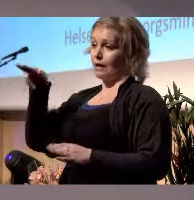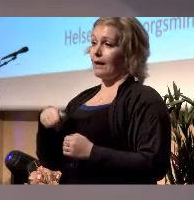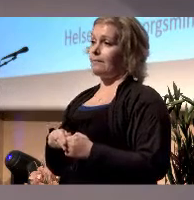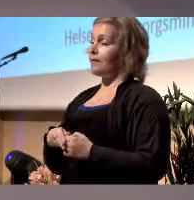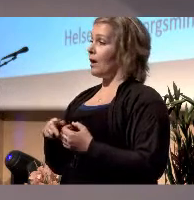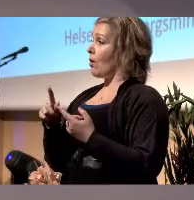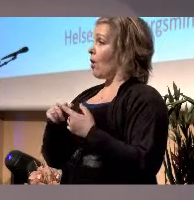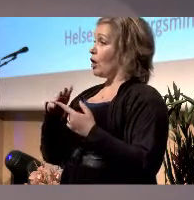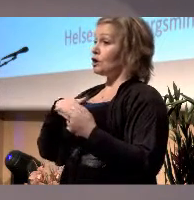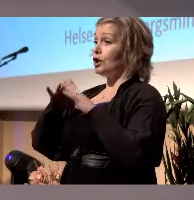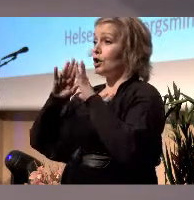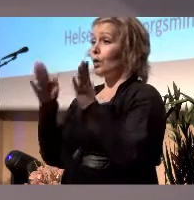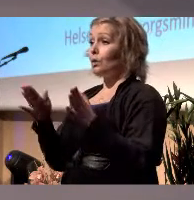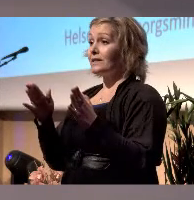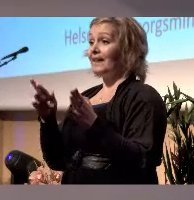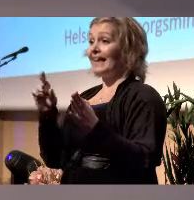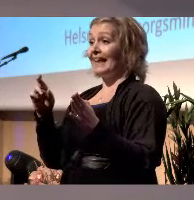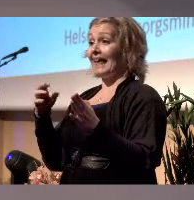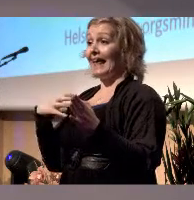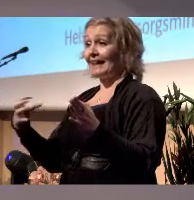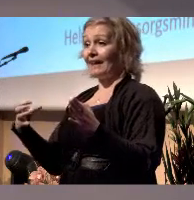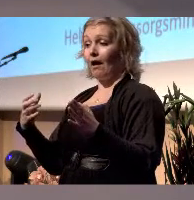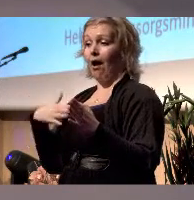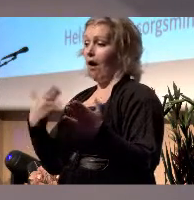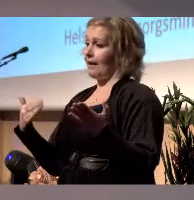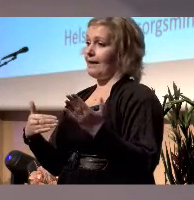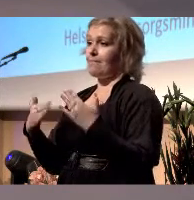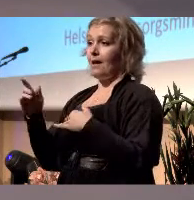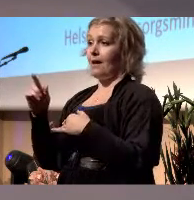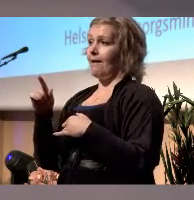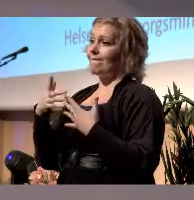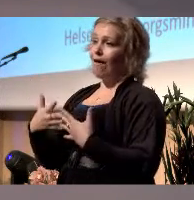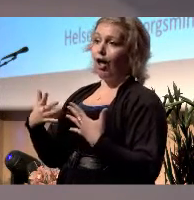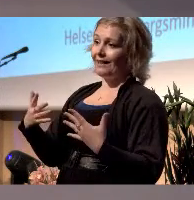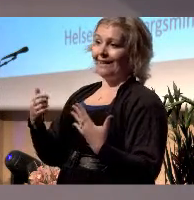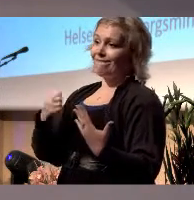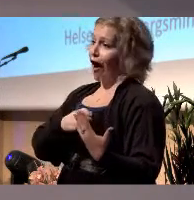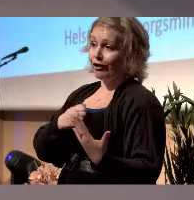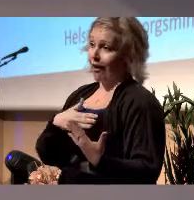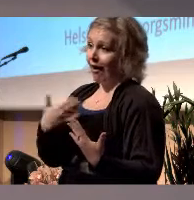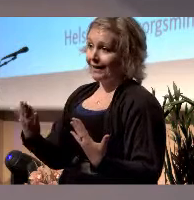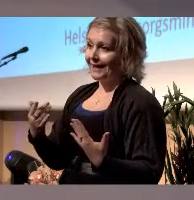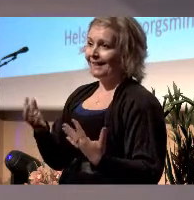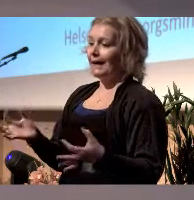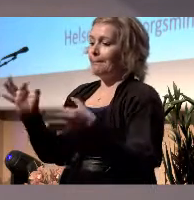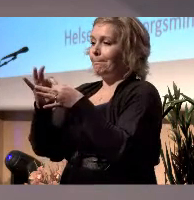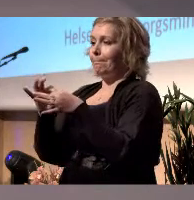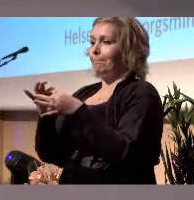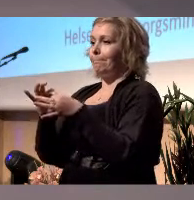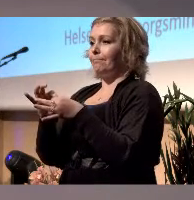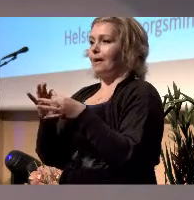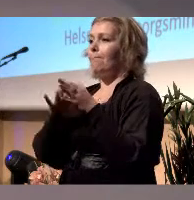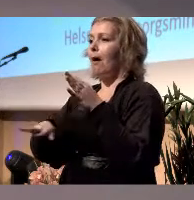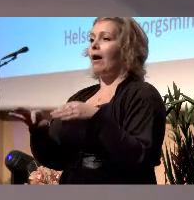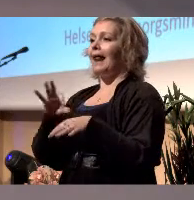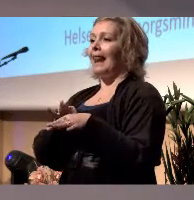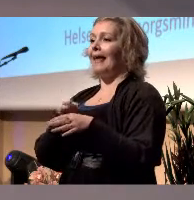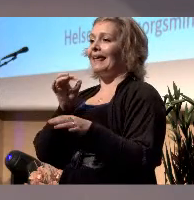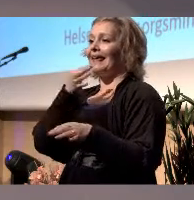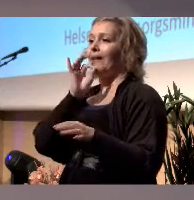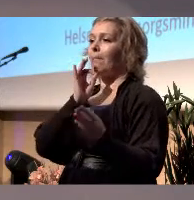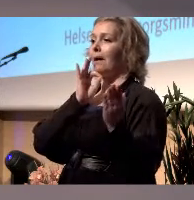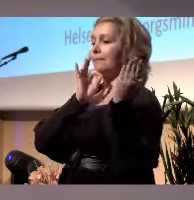På sykehus i Ringerike har de ikke lenger barnelege i vakt. De kobler barnelegen i Drammen rett inn